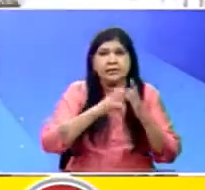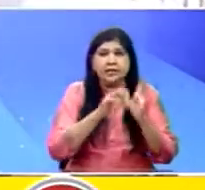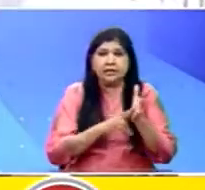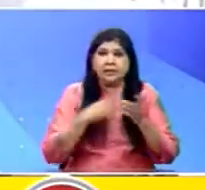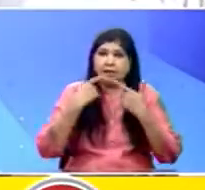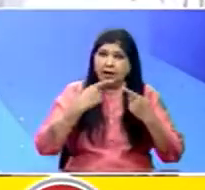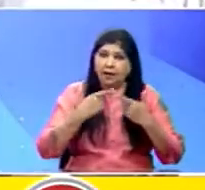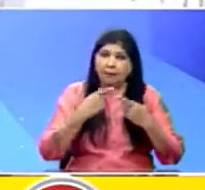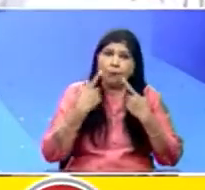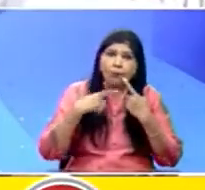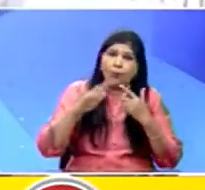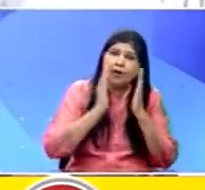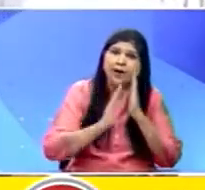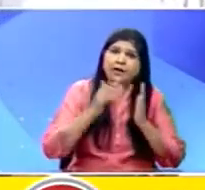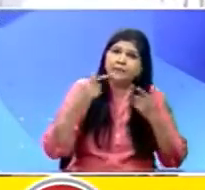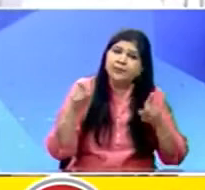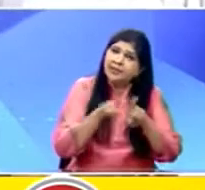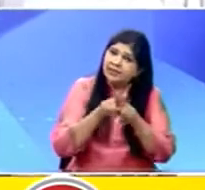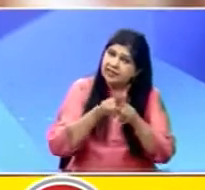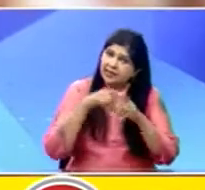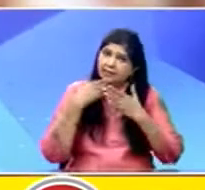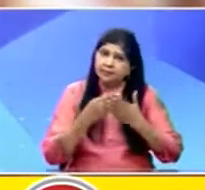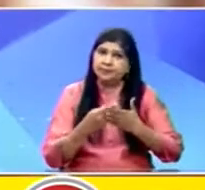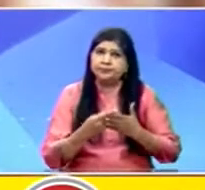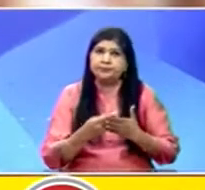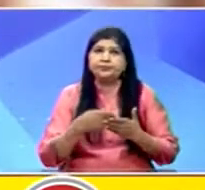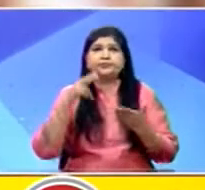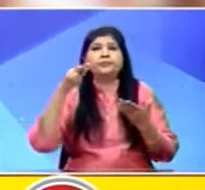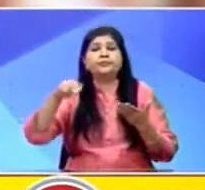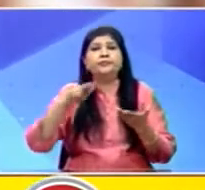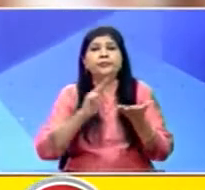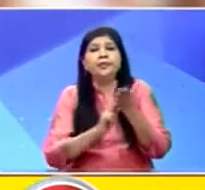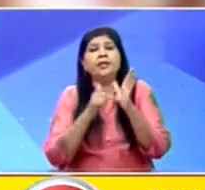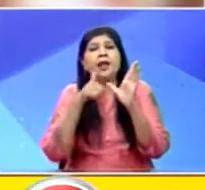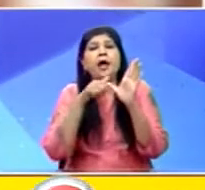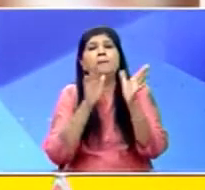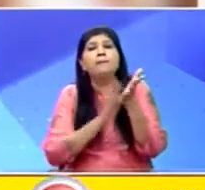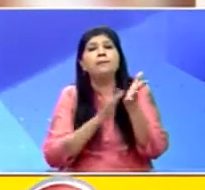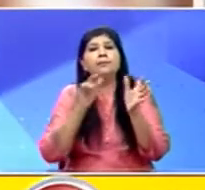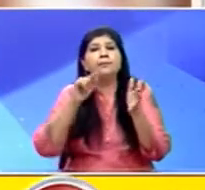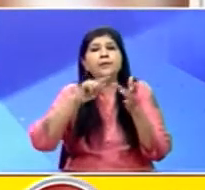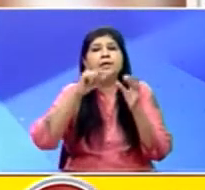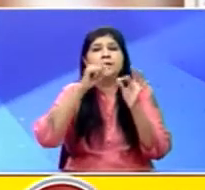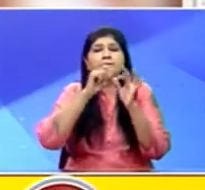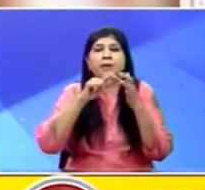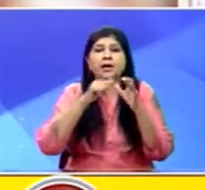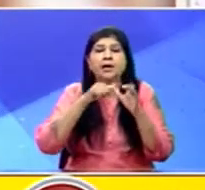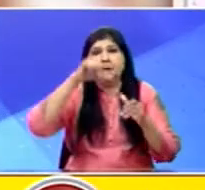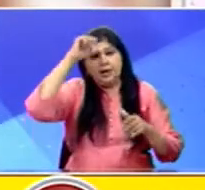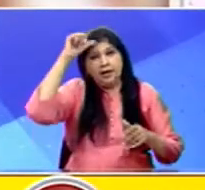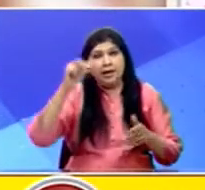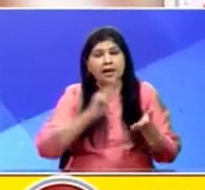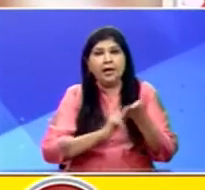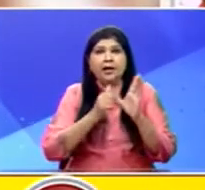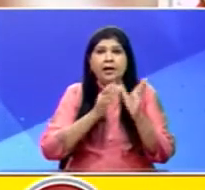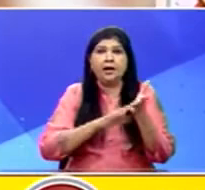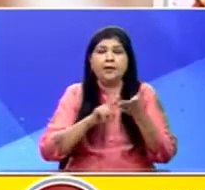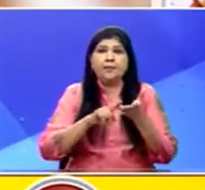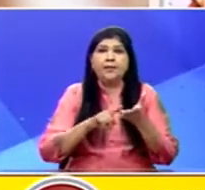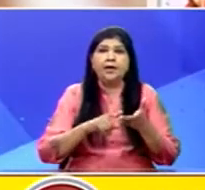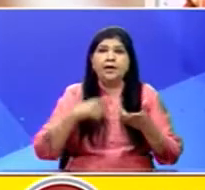में गाए गए। इसी तरह नामीबिया ने भारत नामीबिया के